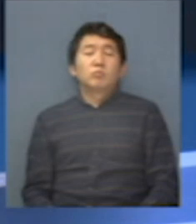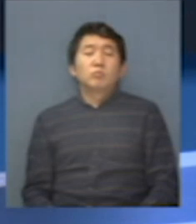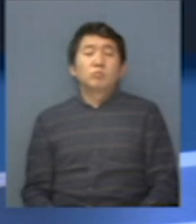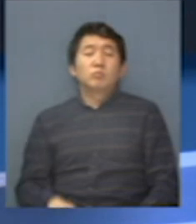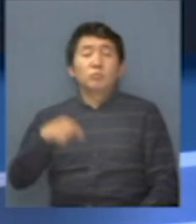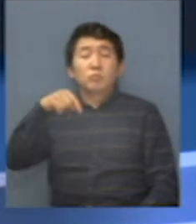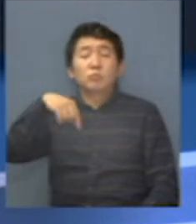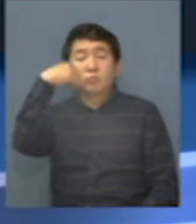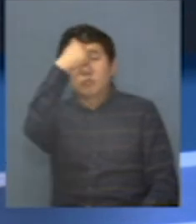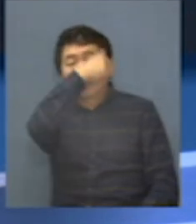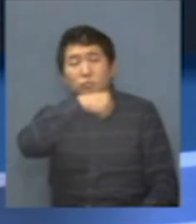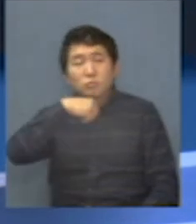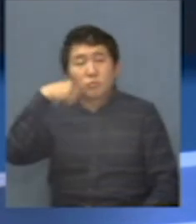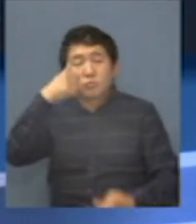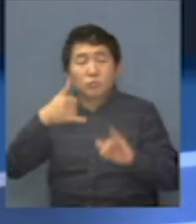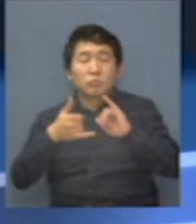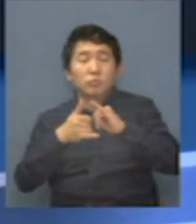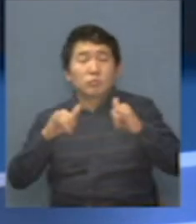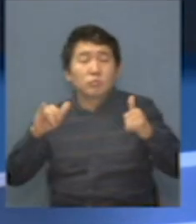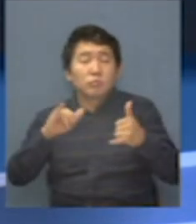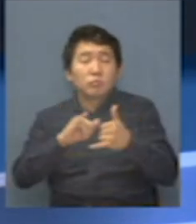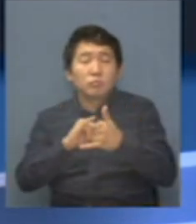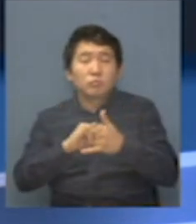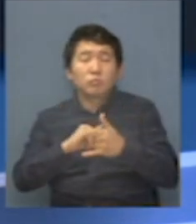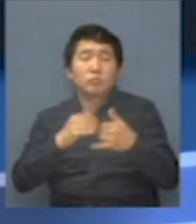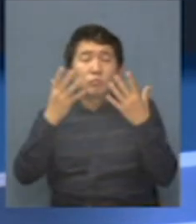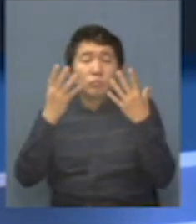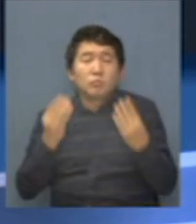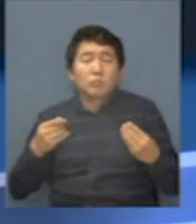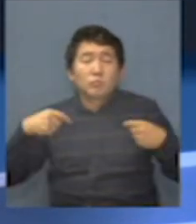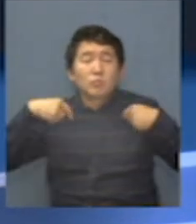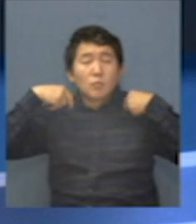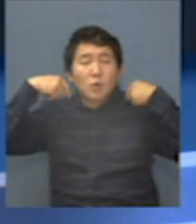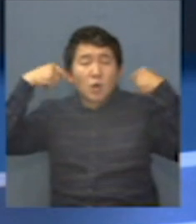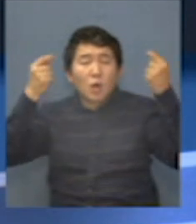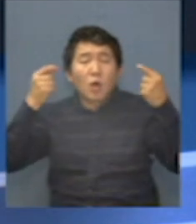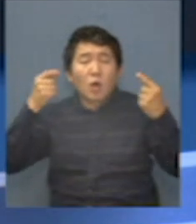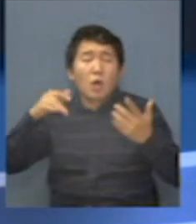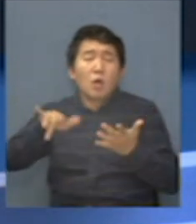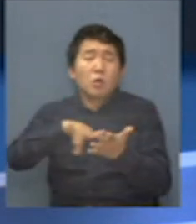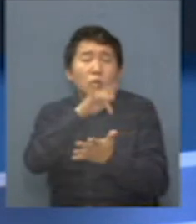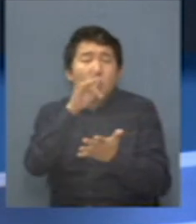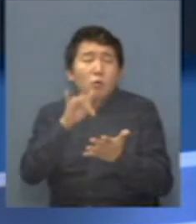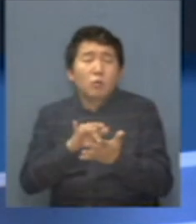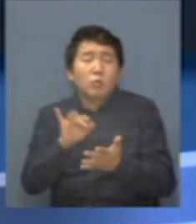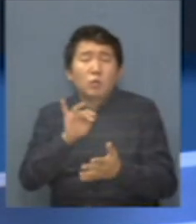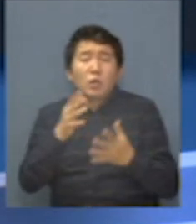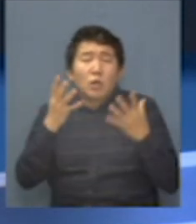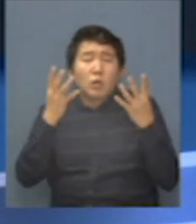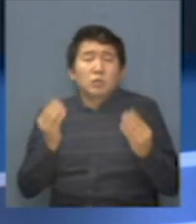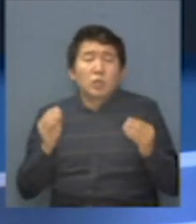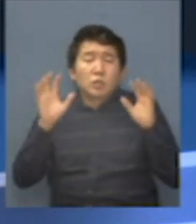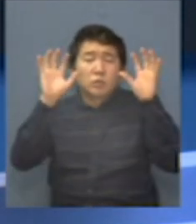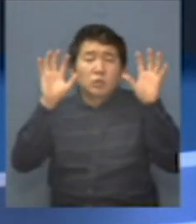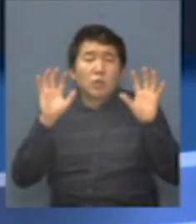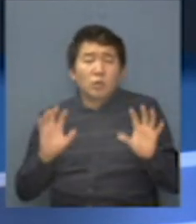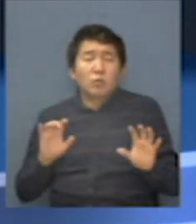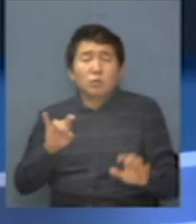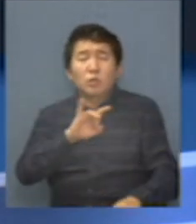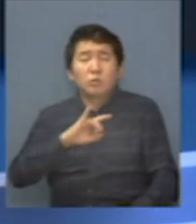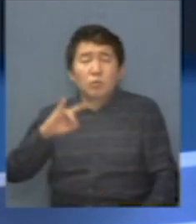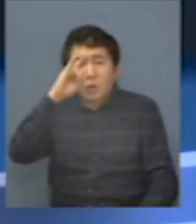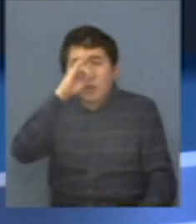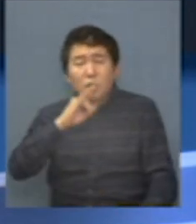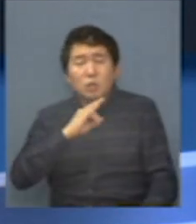В этом году усть-каменогорцы широко отмечают день рождения города и день Конституции Республики Казахстан. Праздничные